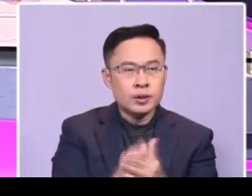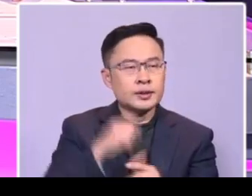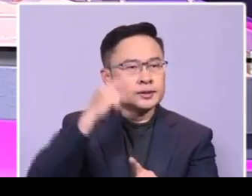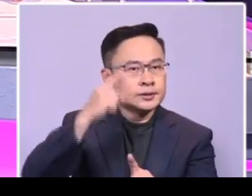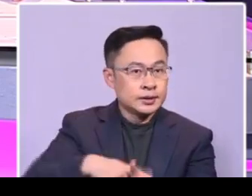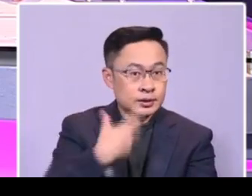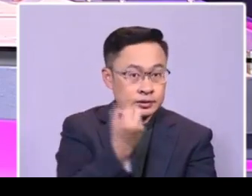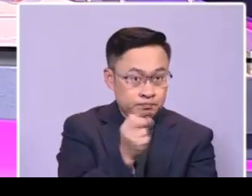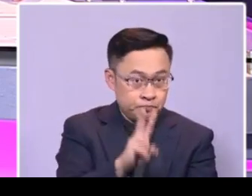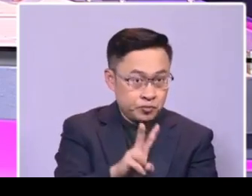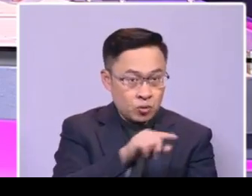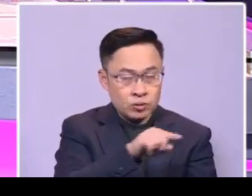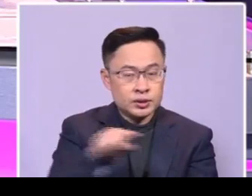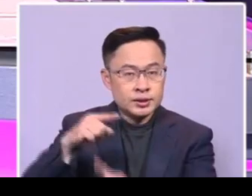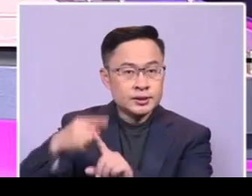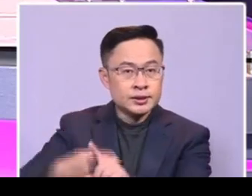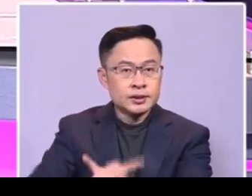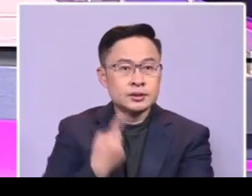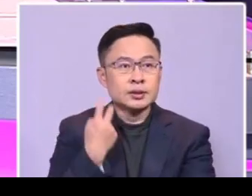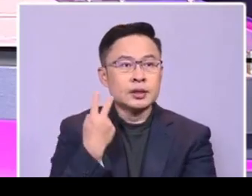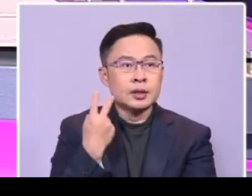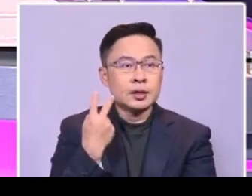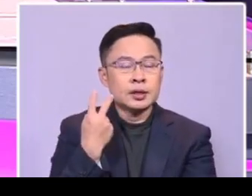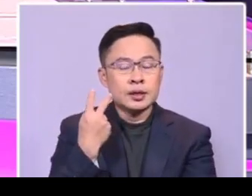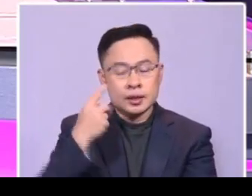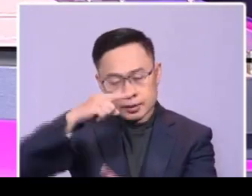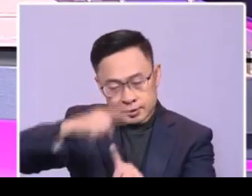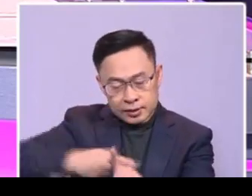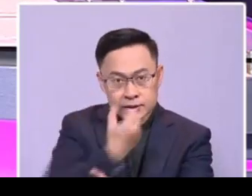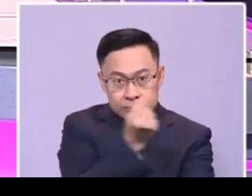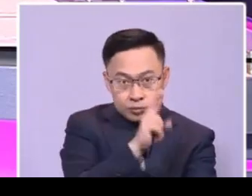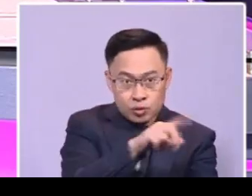ธันวาคมเป็นต้นไปเรื่อยไปจนถึงปลายเดือนมกราคมนี้นะครับ